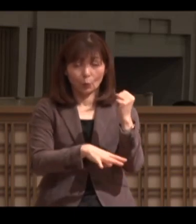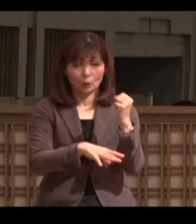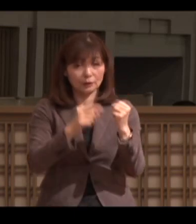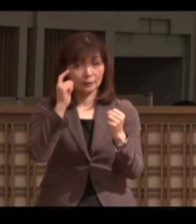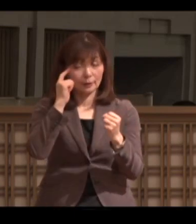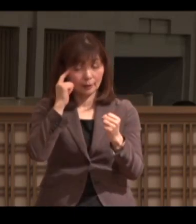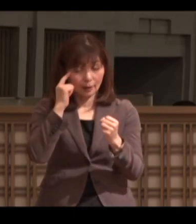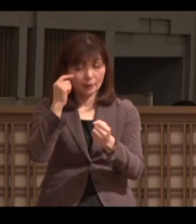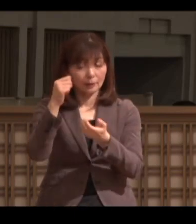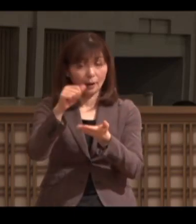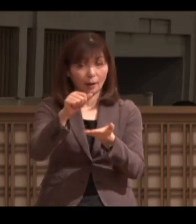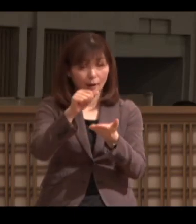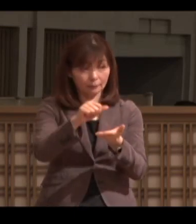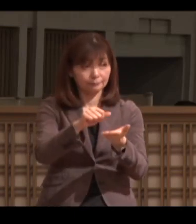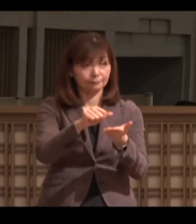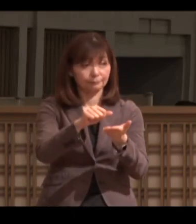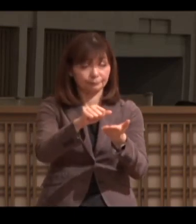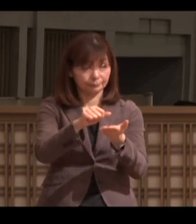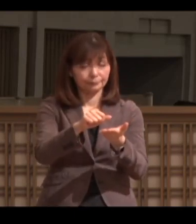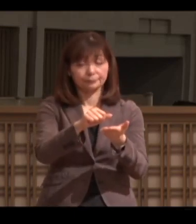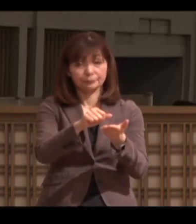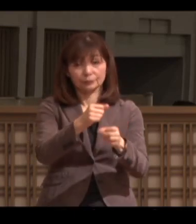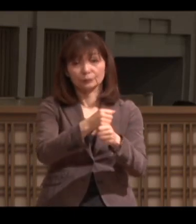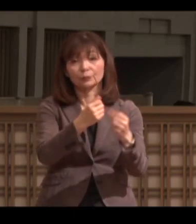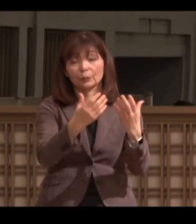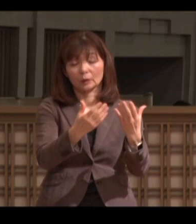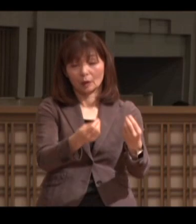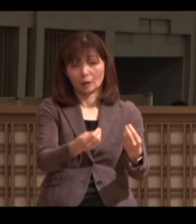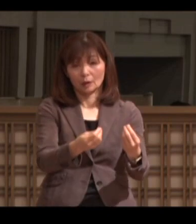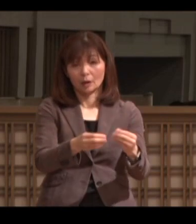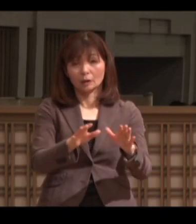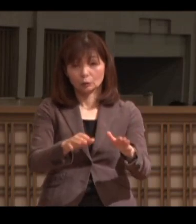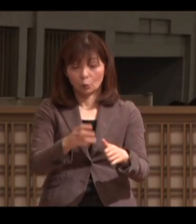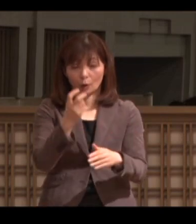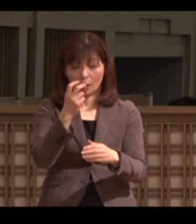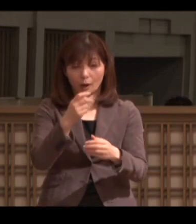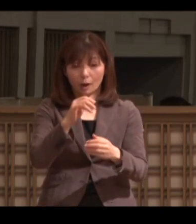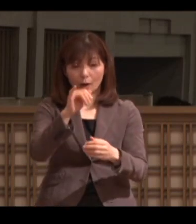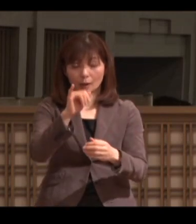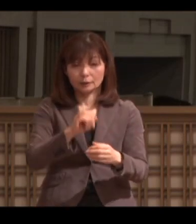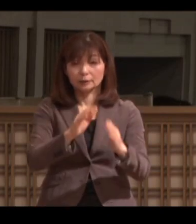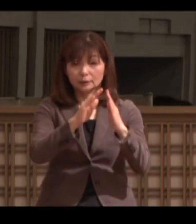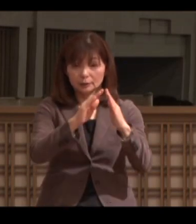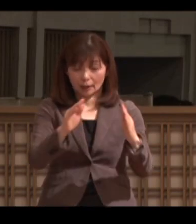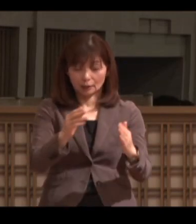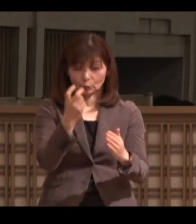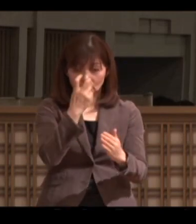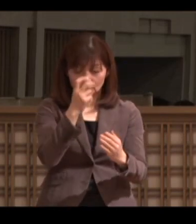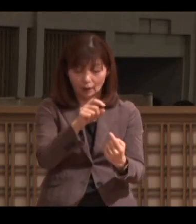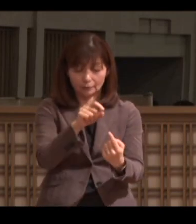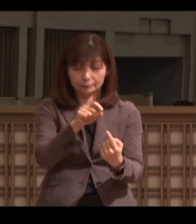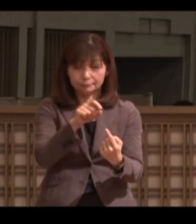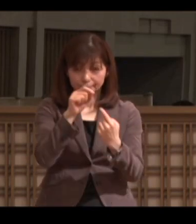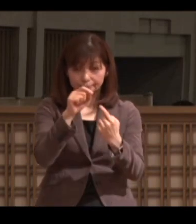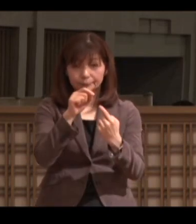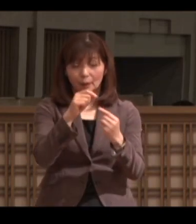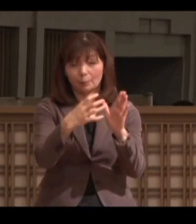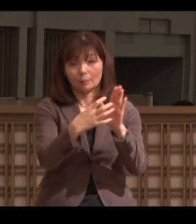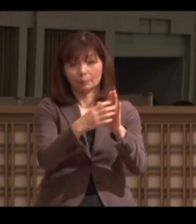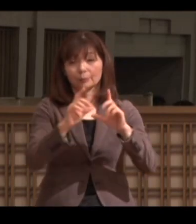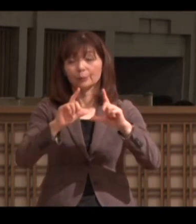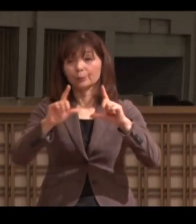案を作成しました本日は先行委員会の審査を経て決定したロゴマークを皆様に発表いたし